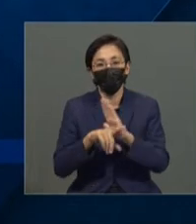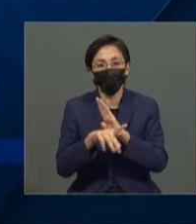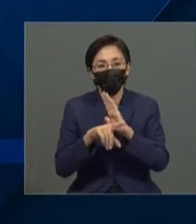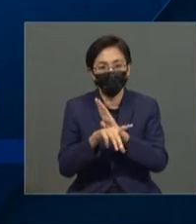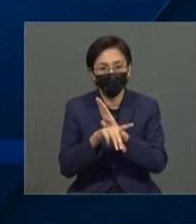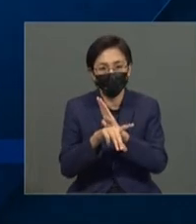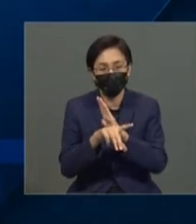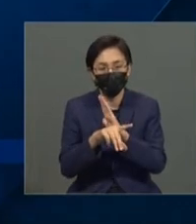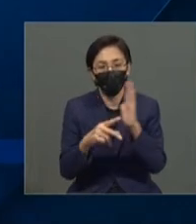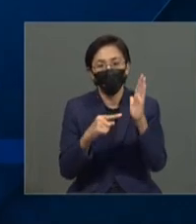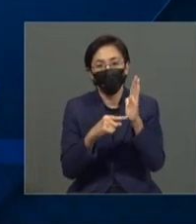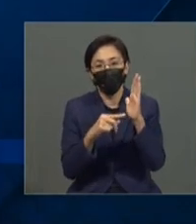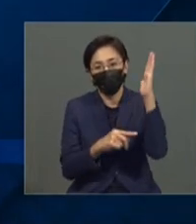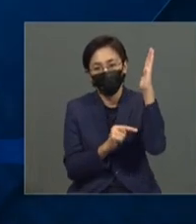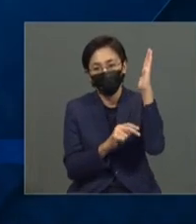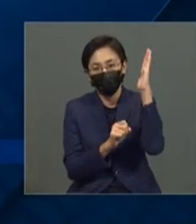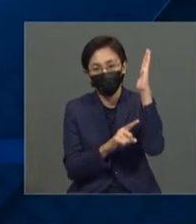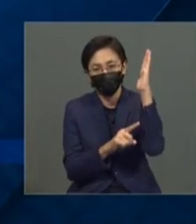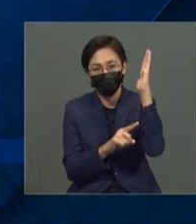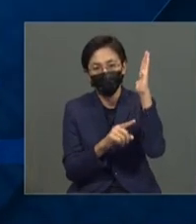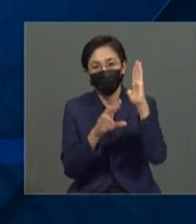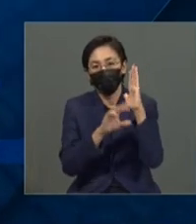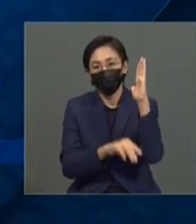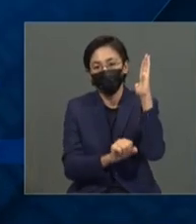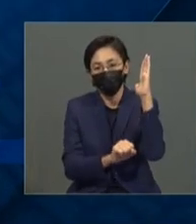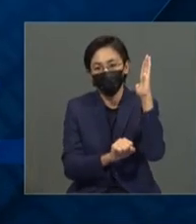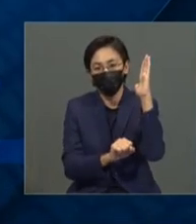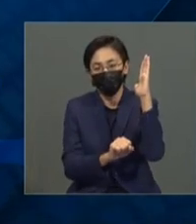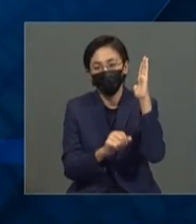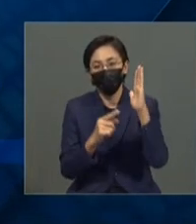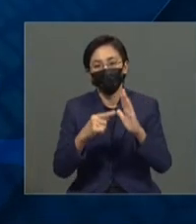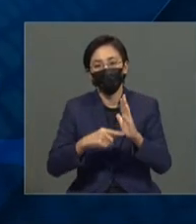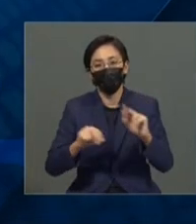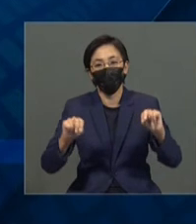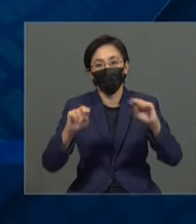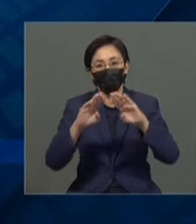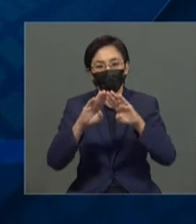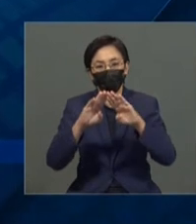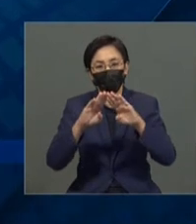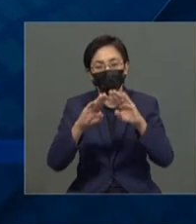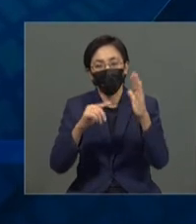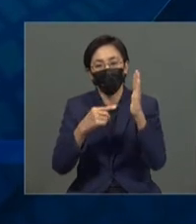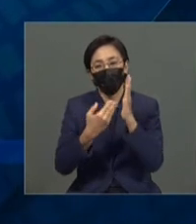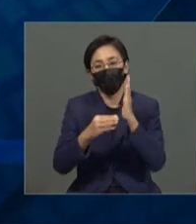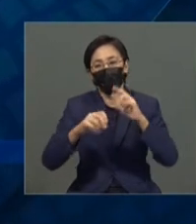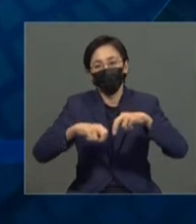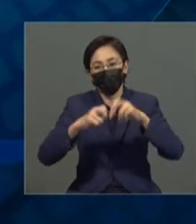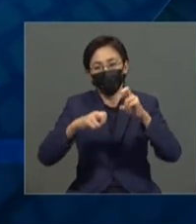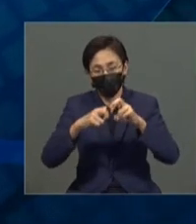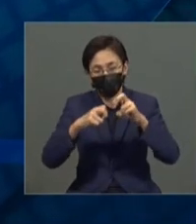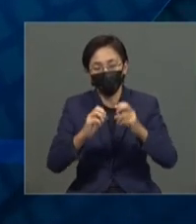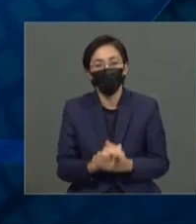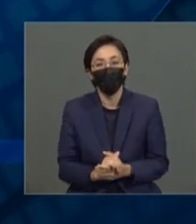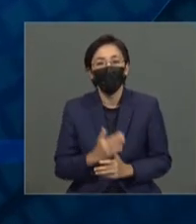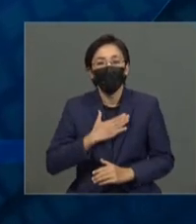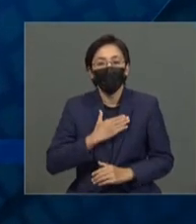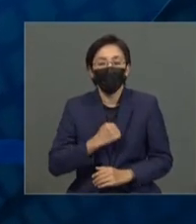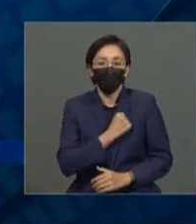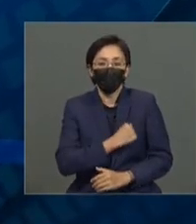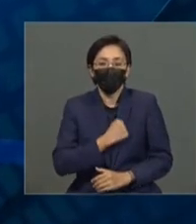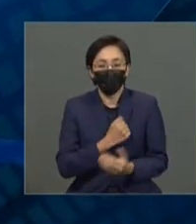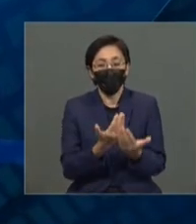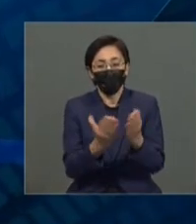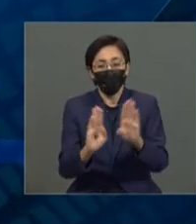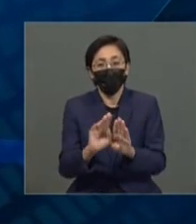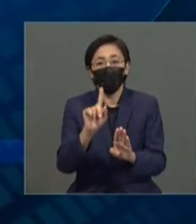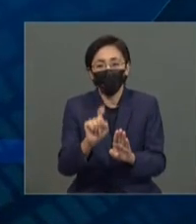รีนครศรีธรรมราชสงขลานครปฐมและจังหวัดสุรินทร์นะคะซึ่งก็ขอแสดงความเสียใจกับ